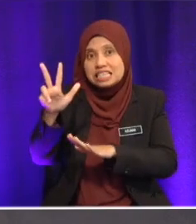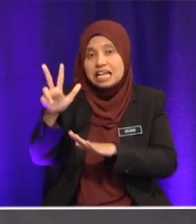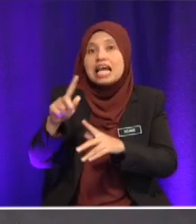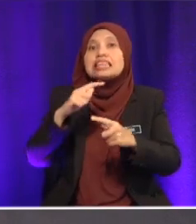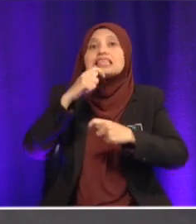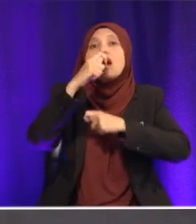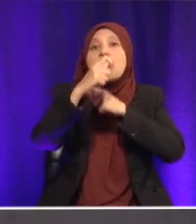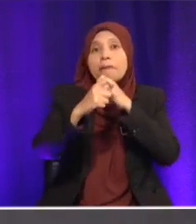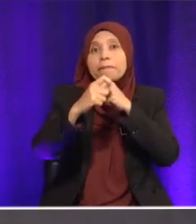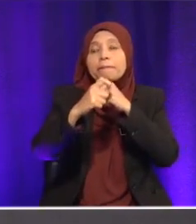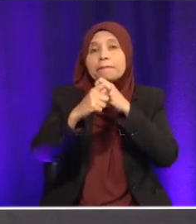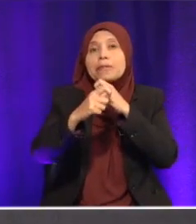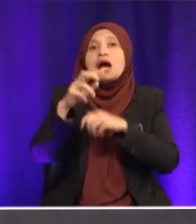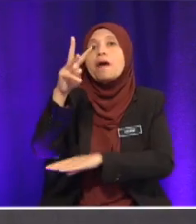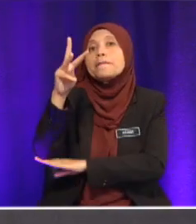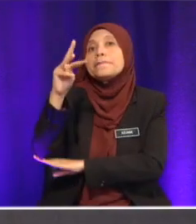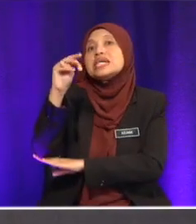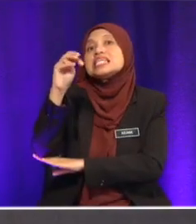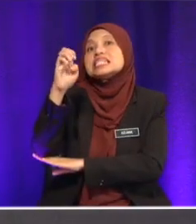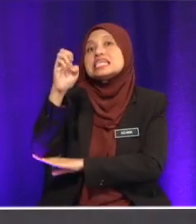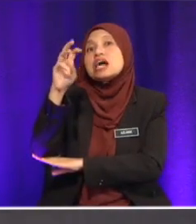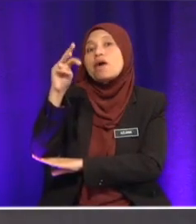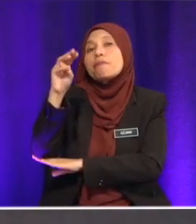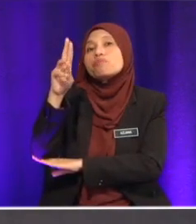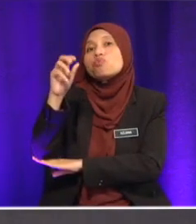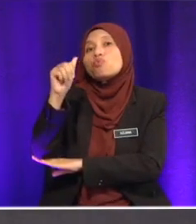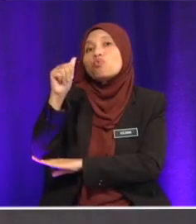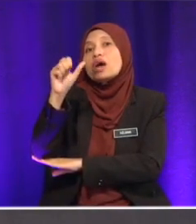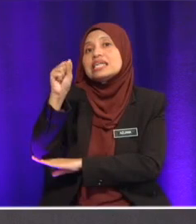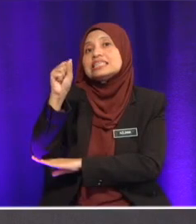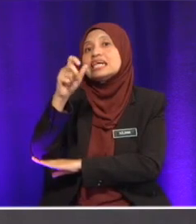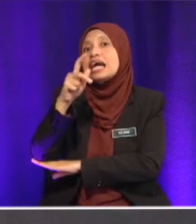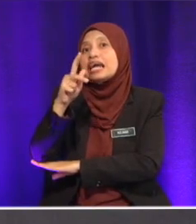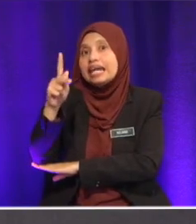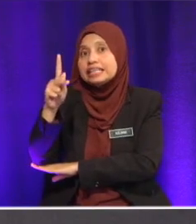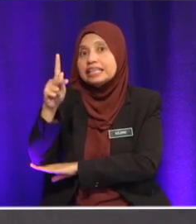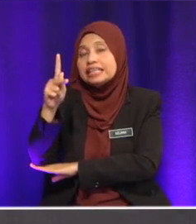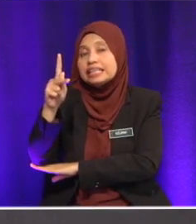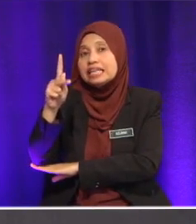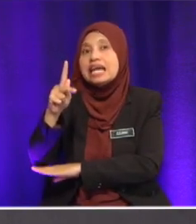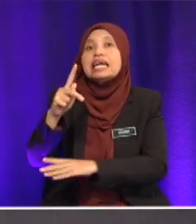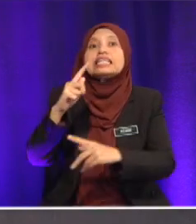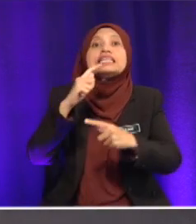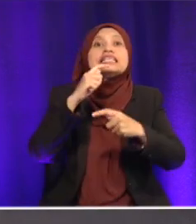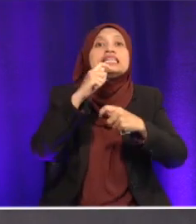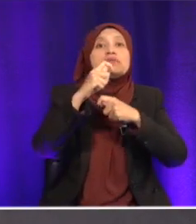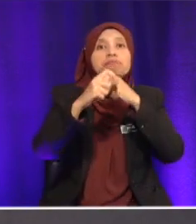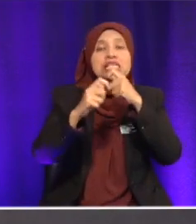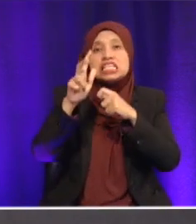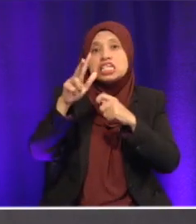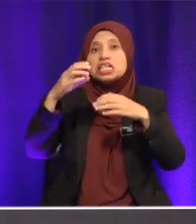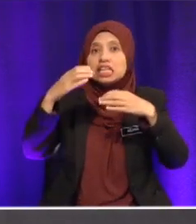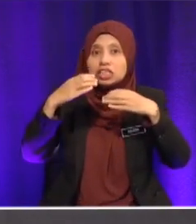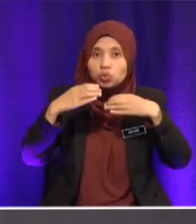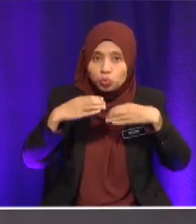tahap memuaskan yang saya katakan tadi minimal yang kita coba dapat